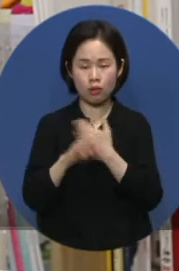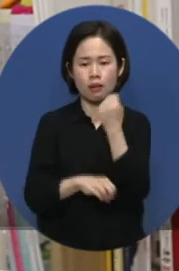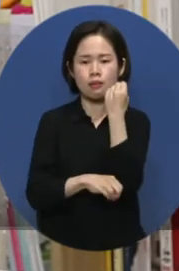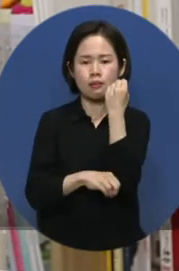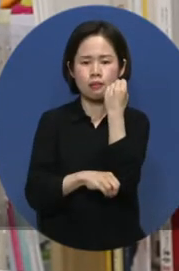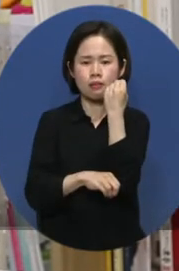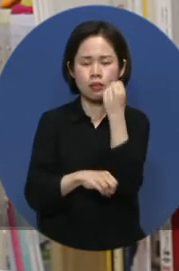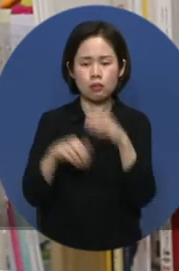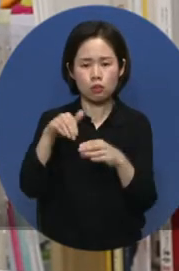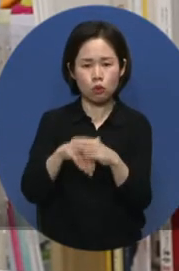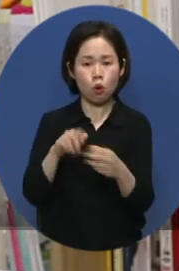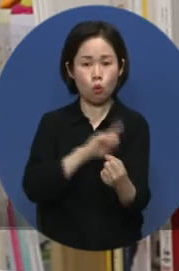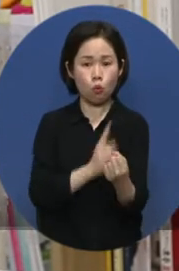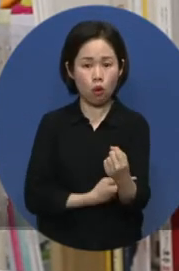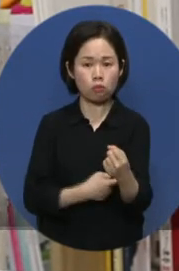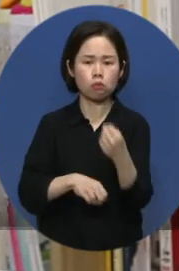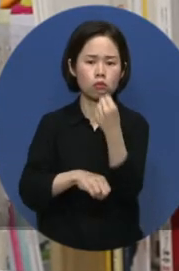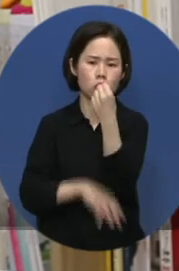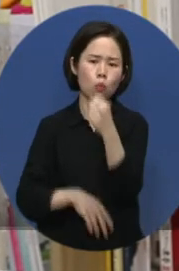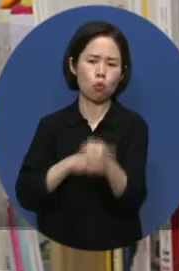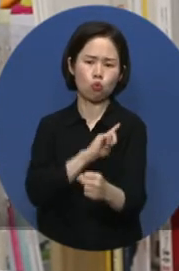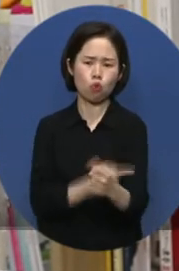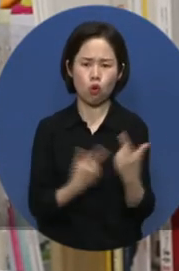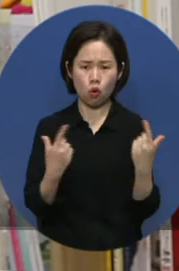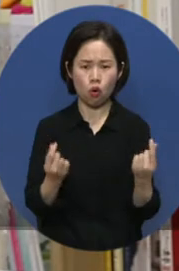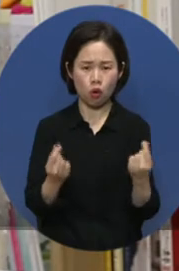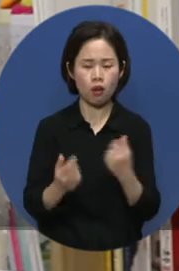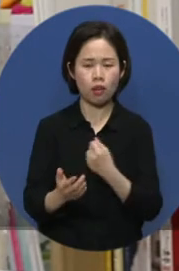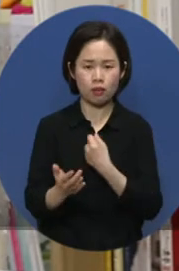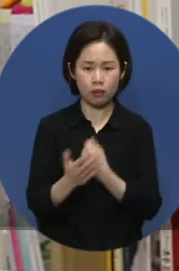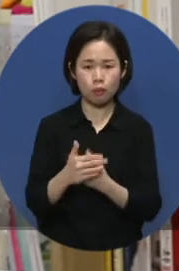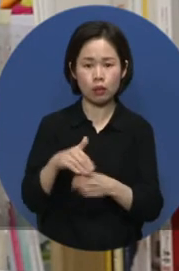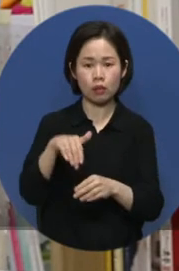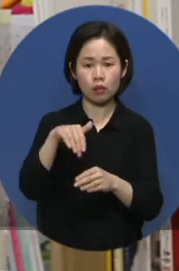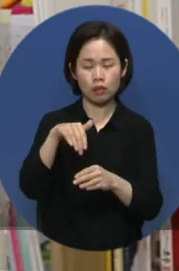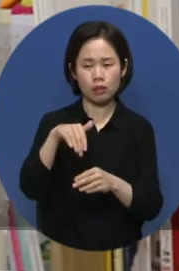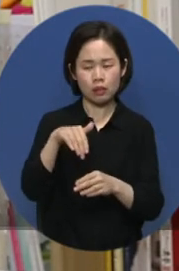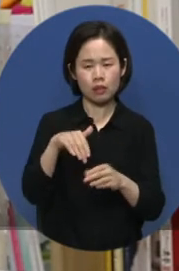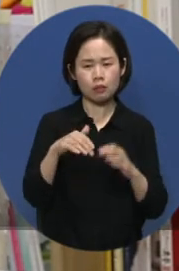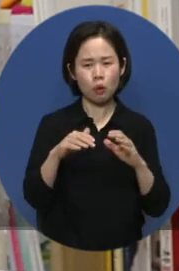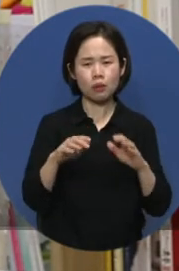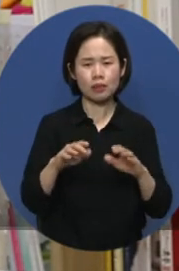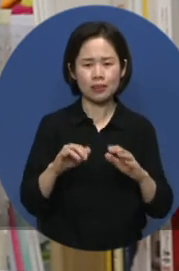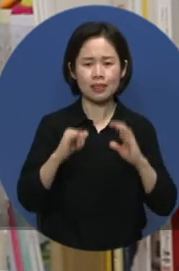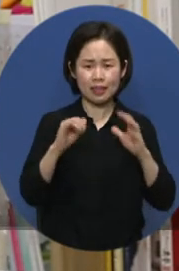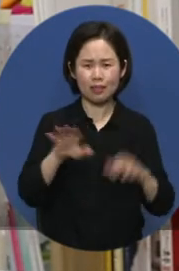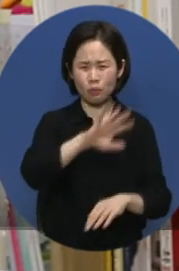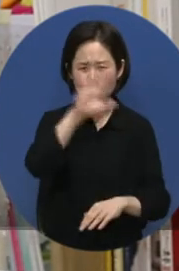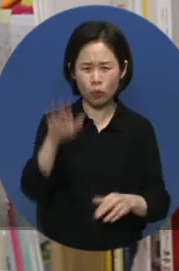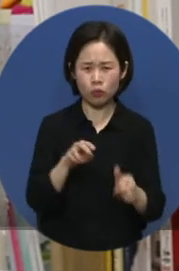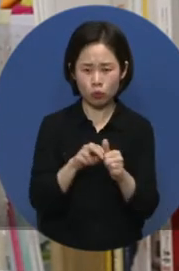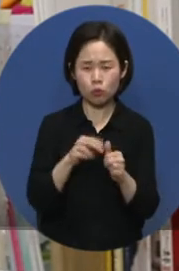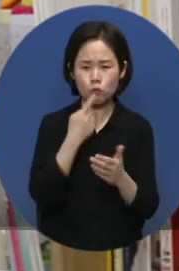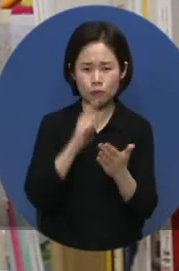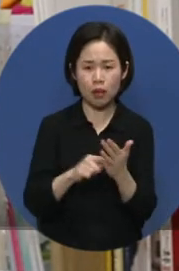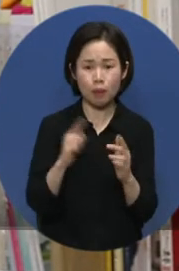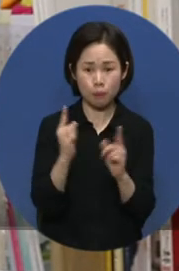권리이기 때문에 이 또한 중요해서 모든 게 다 쉽게 바꿔야 된다고 하지만 우선순위는 이렇게 안전이나